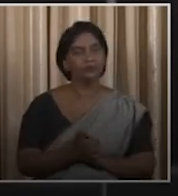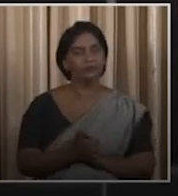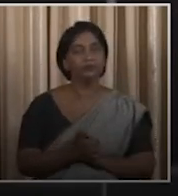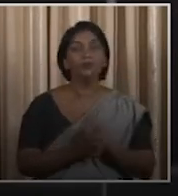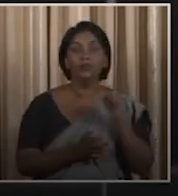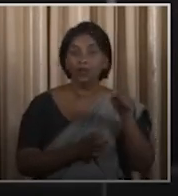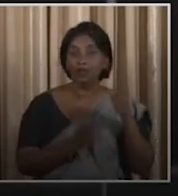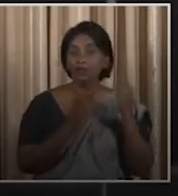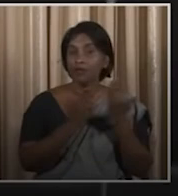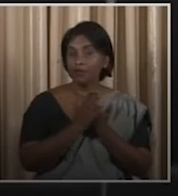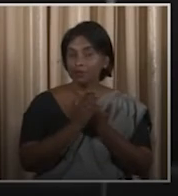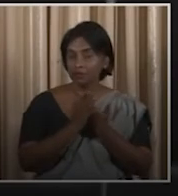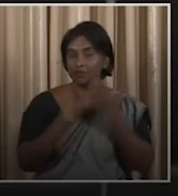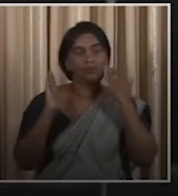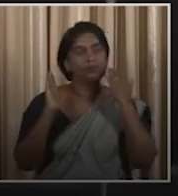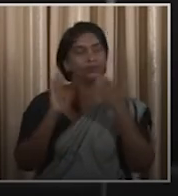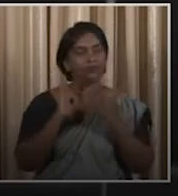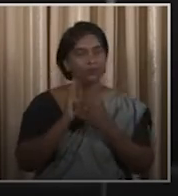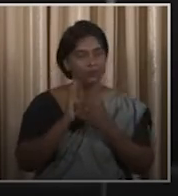ඒ සිනමා ක්ෂේත්‍රයට